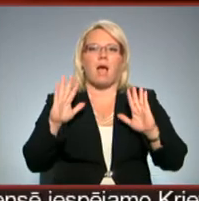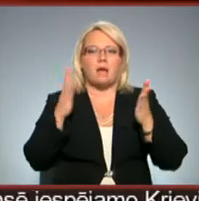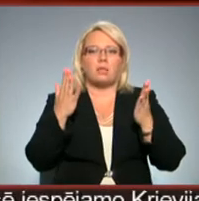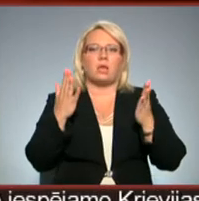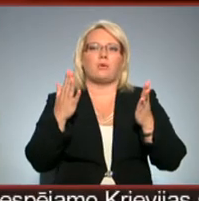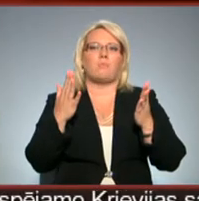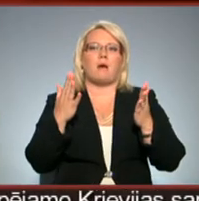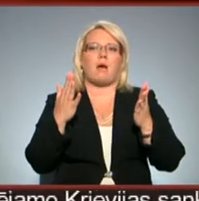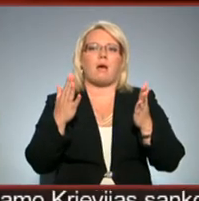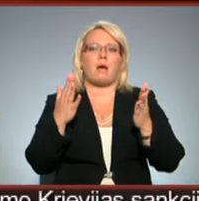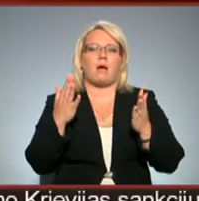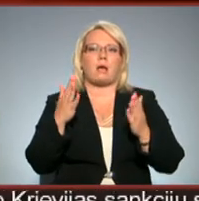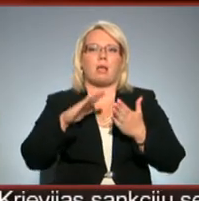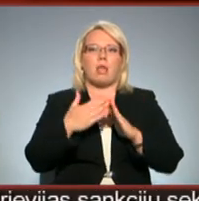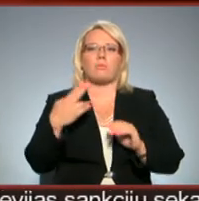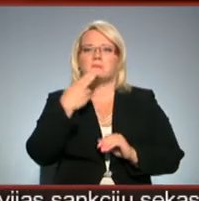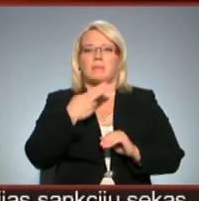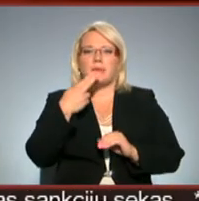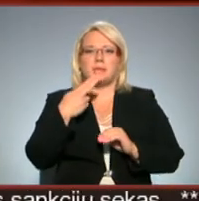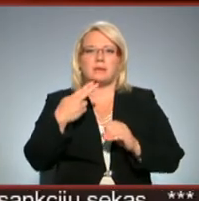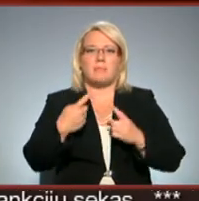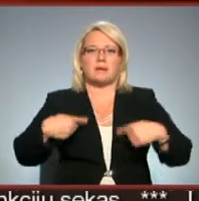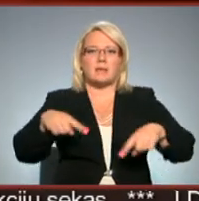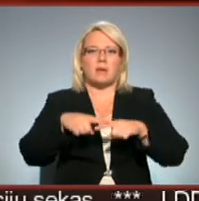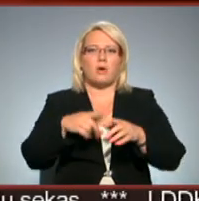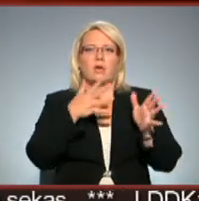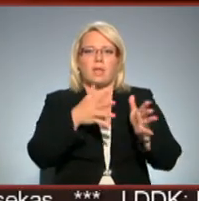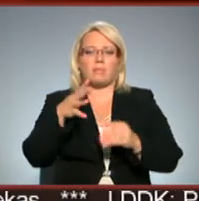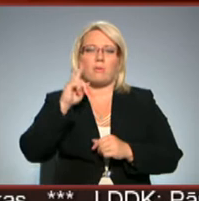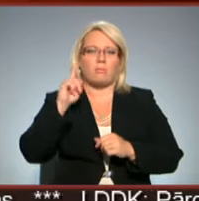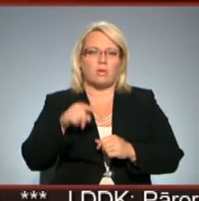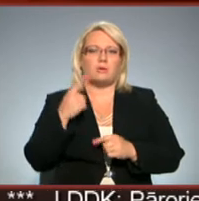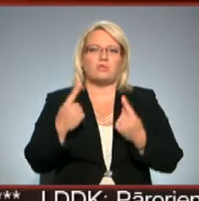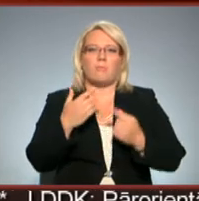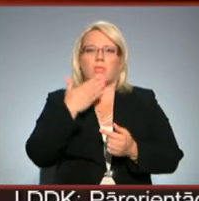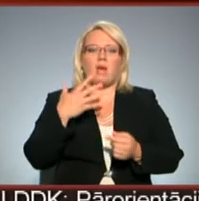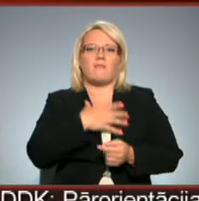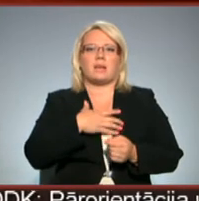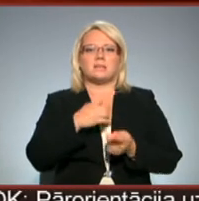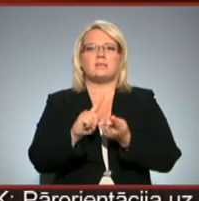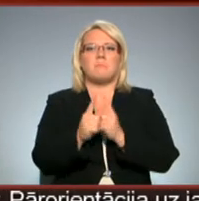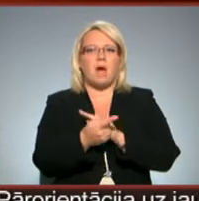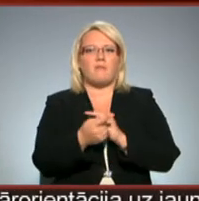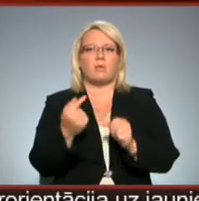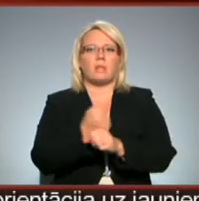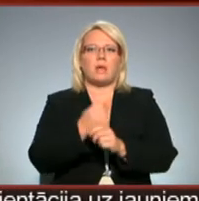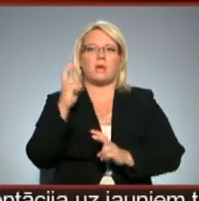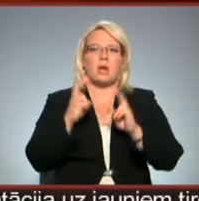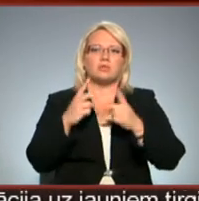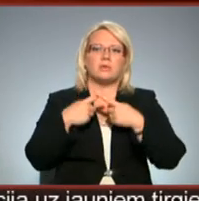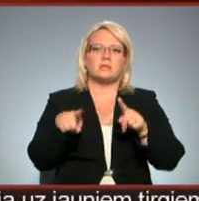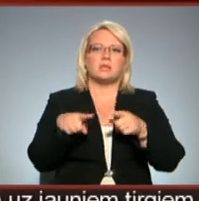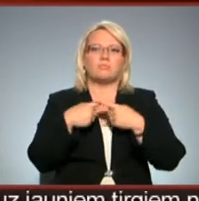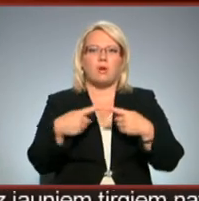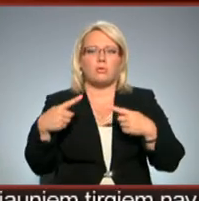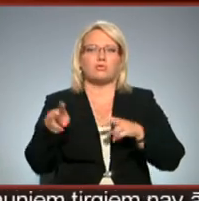tas lauksaimniecisko sektoru ietekmēs par to šaubu nav spiedīs pārveidot gan ražot citus produktus,